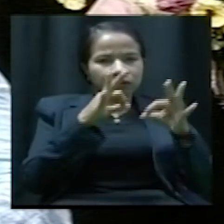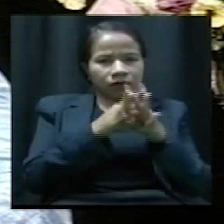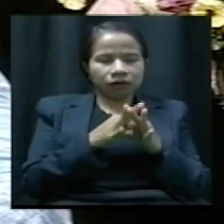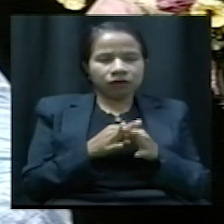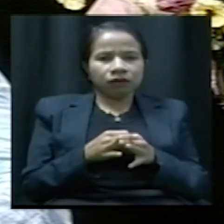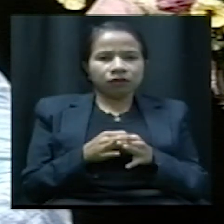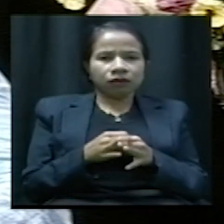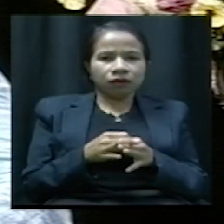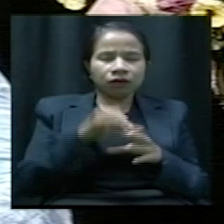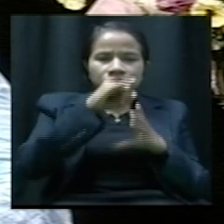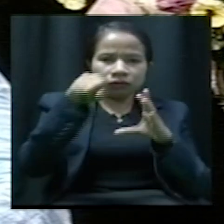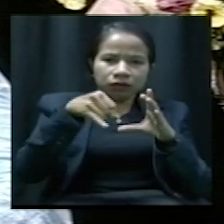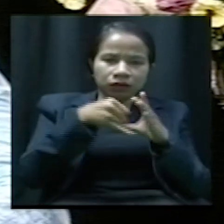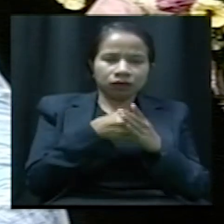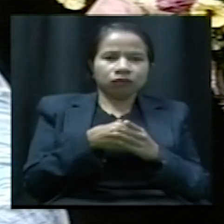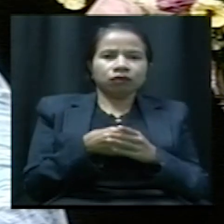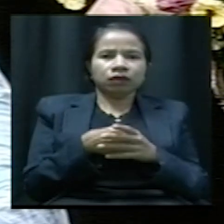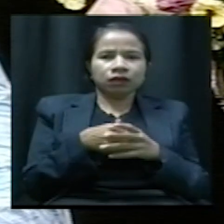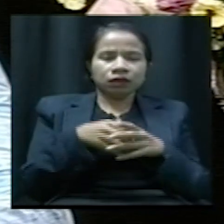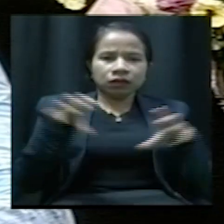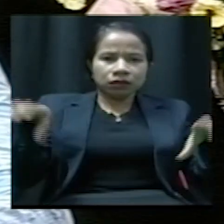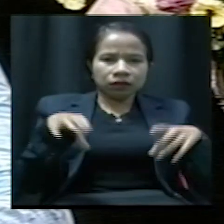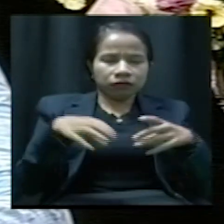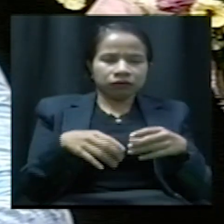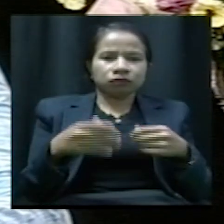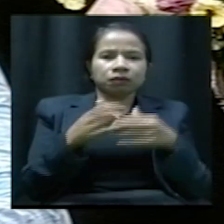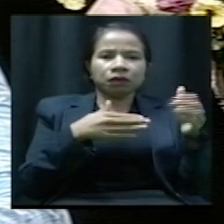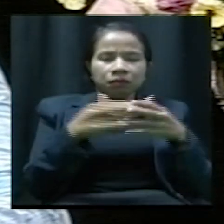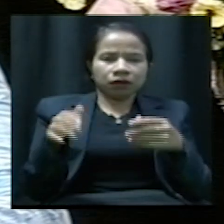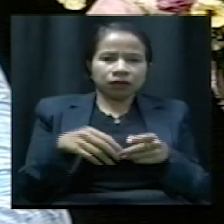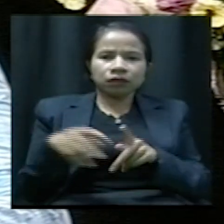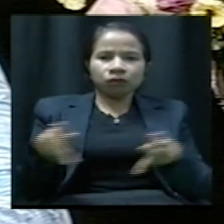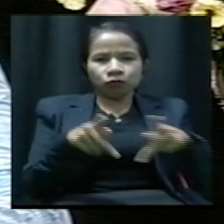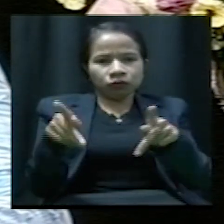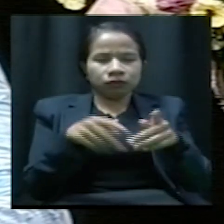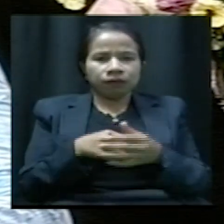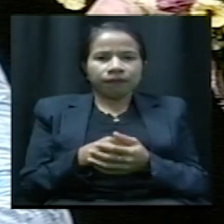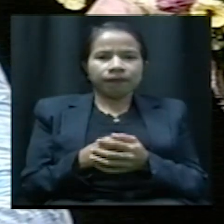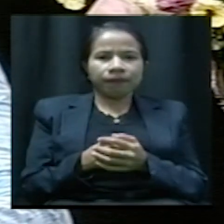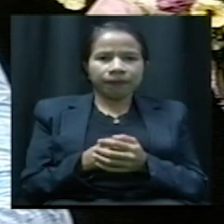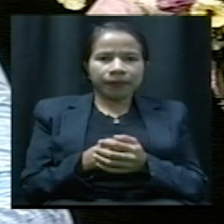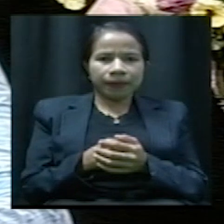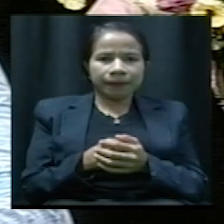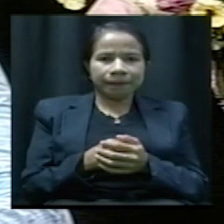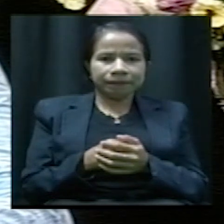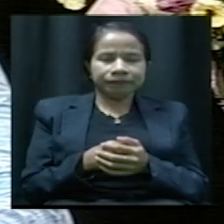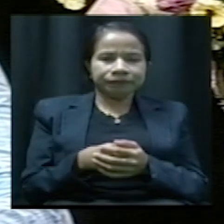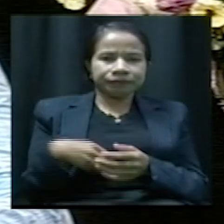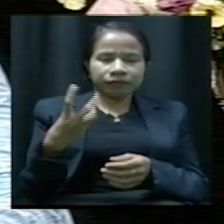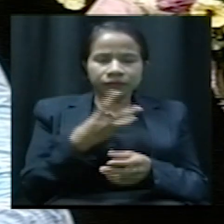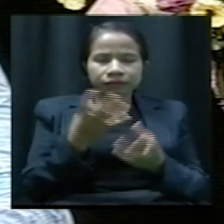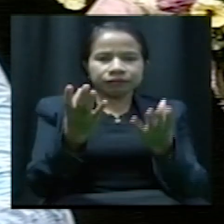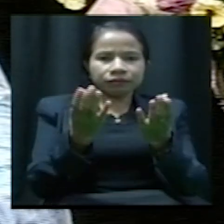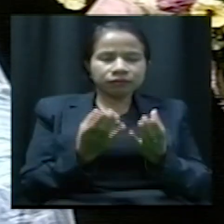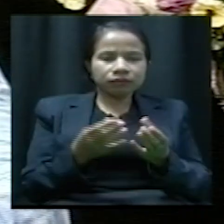bele inklina ga inklui sibisu sibisu bain bain depois se ai mo